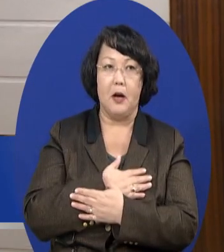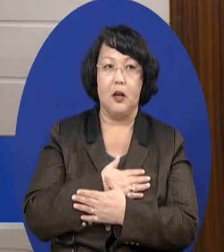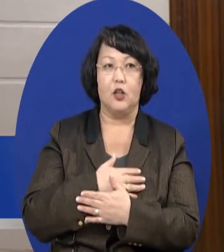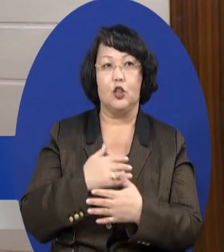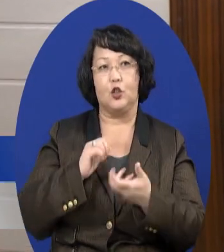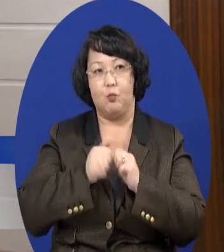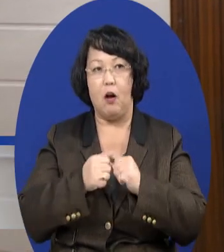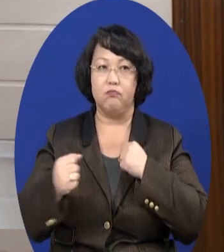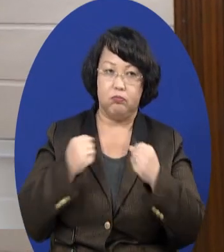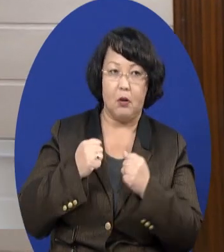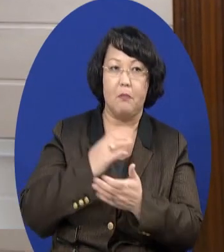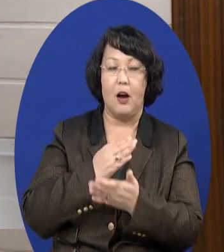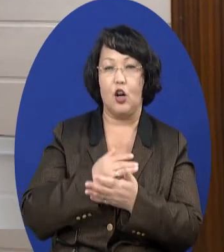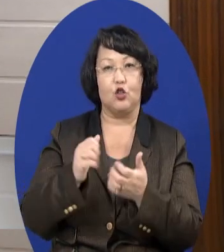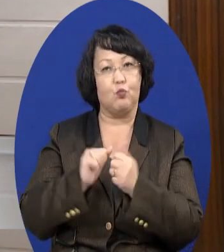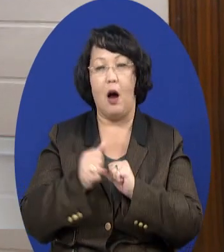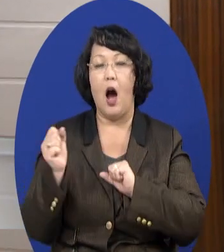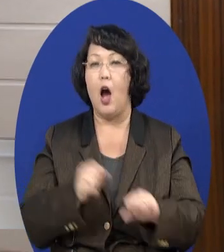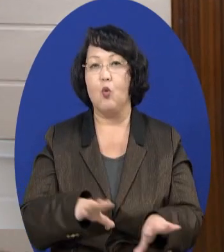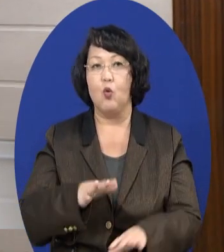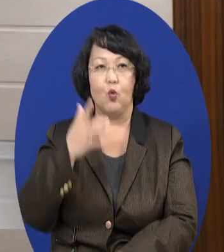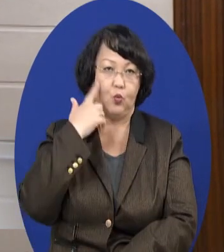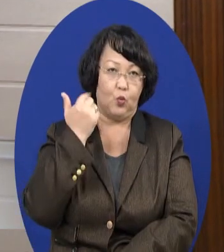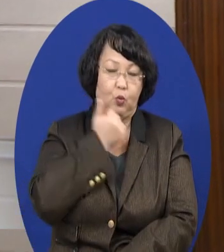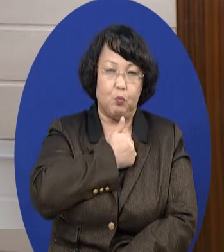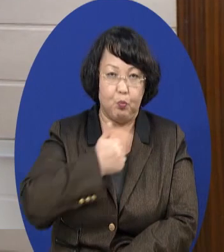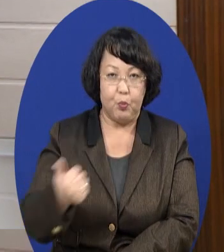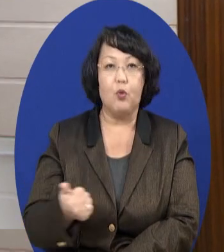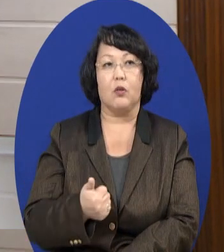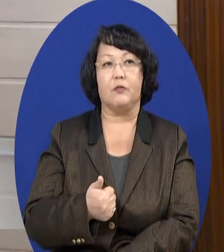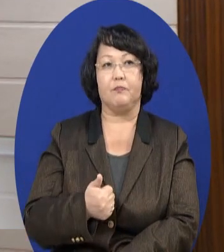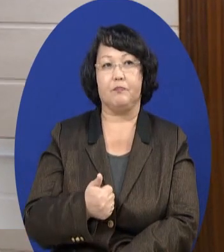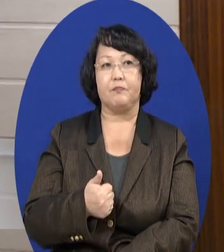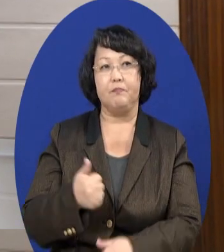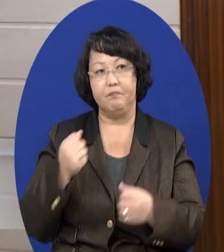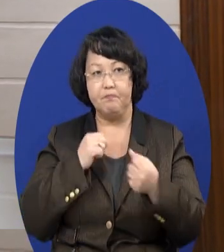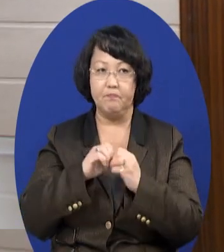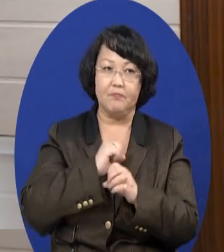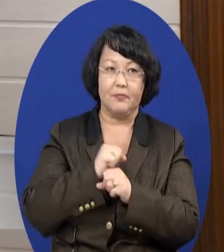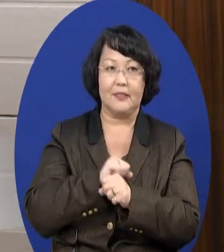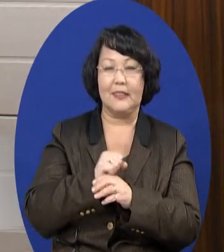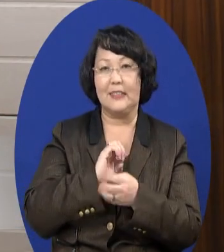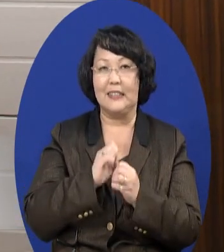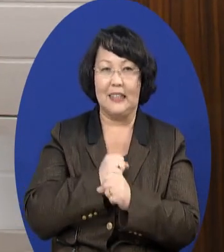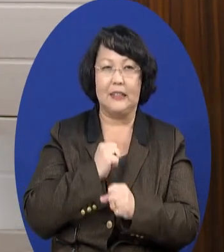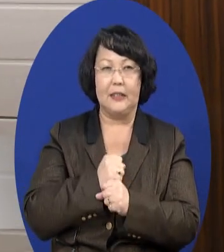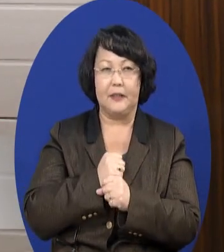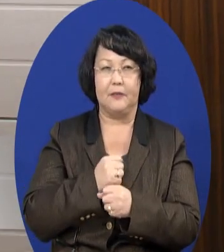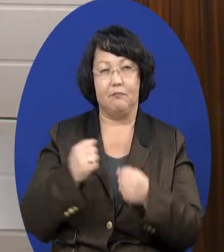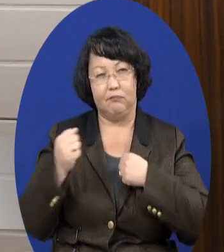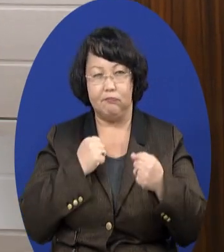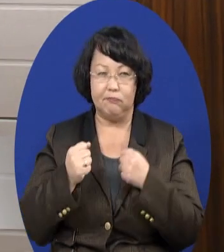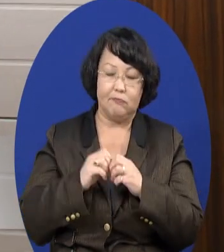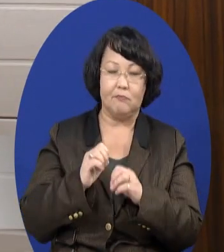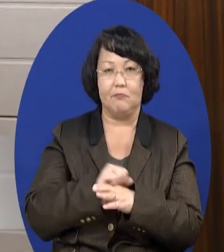ингэ хаяхгүй гэж бодож байгаа. Өдөр болон мэтлээ хэлдэг өдөр бол хоол удаа гараад ер нь цаг дүндөө байдаг. Амжилт гаргаж бодож